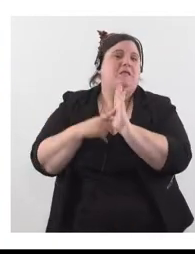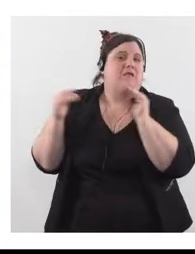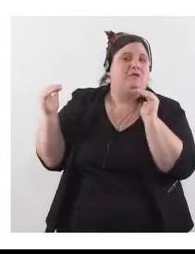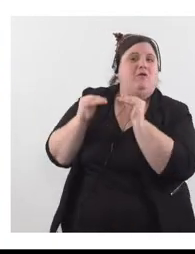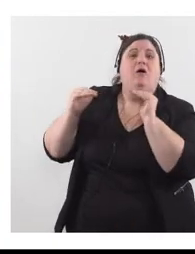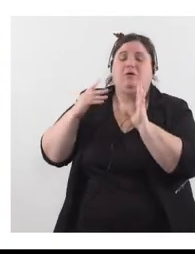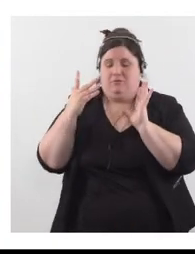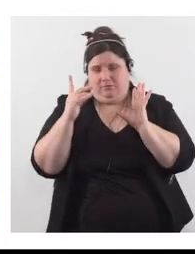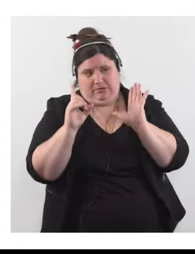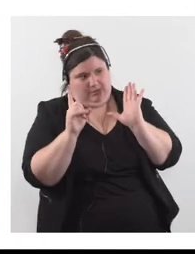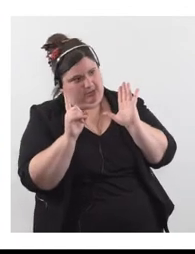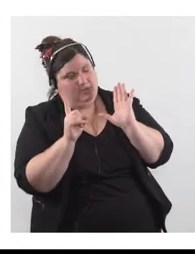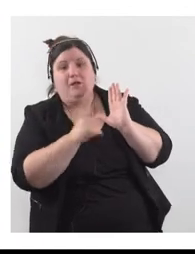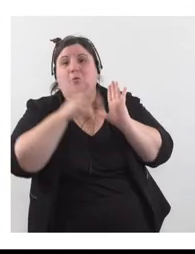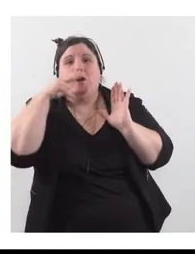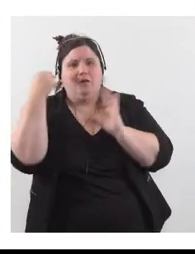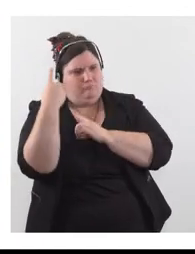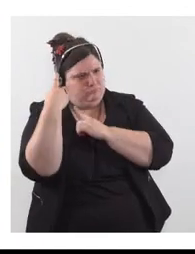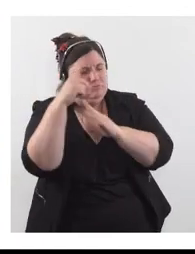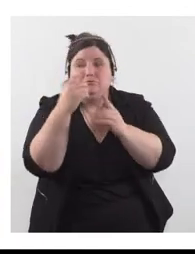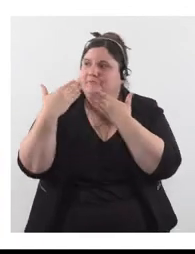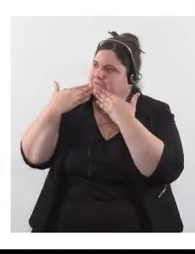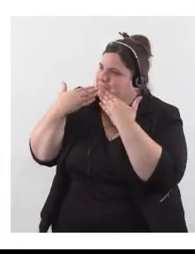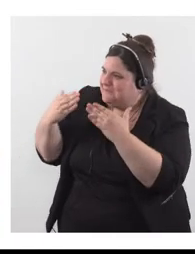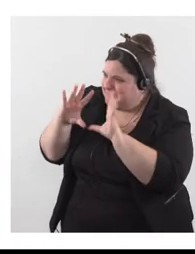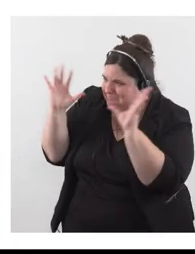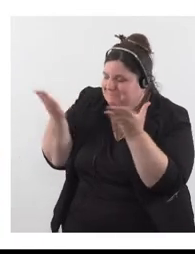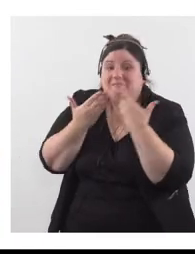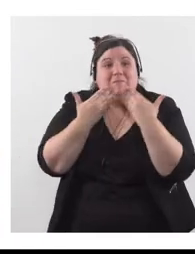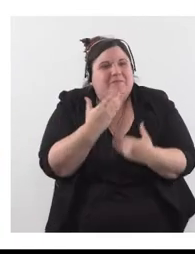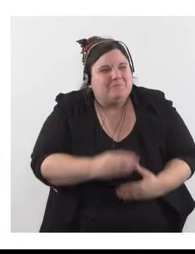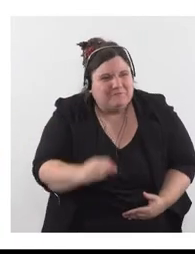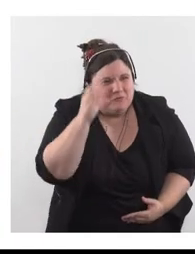droits de l'homme. Merci pour votre attention.